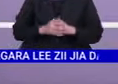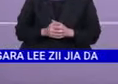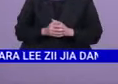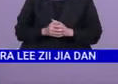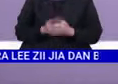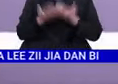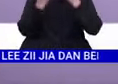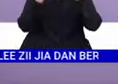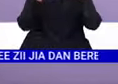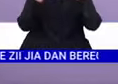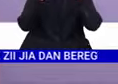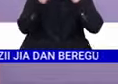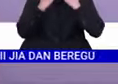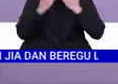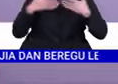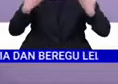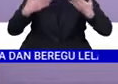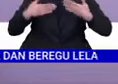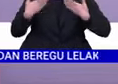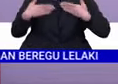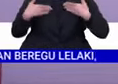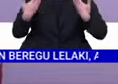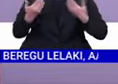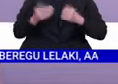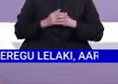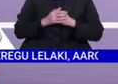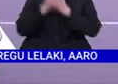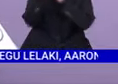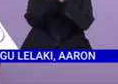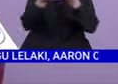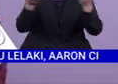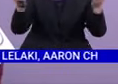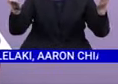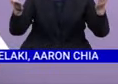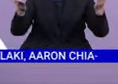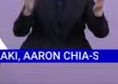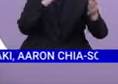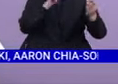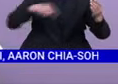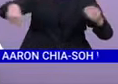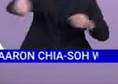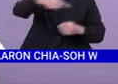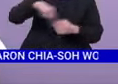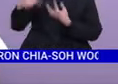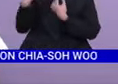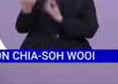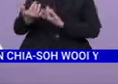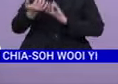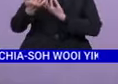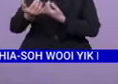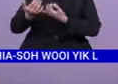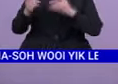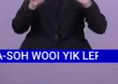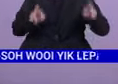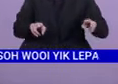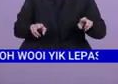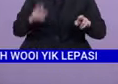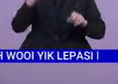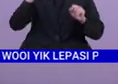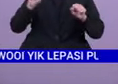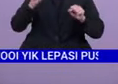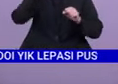bersyukur dan gembira Chrono penuh pengumuman tersebut dinanti-nanti KWH yakni Soul kena ya dapat